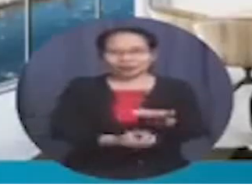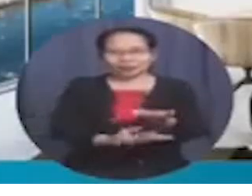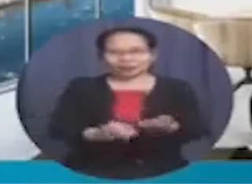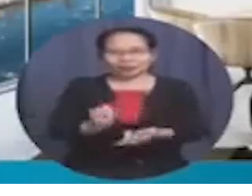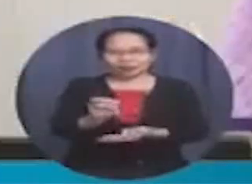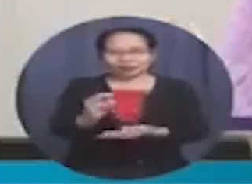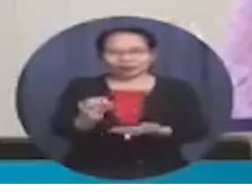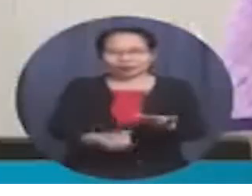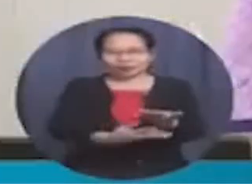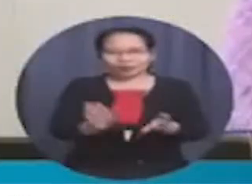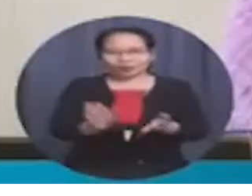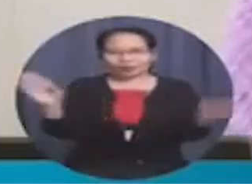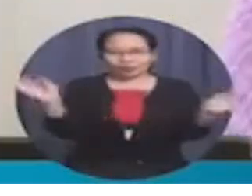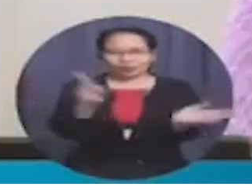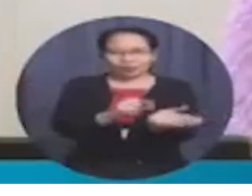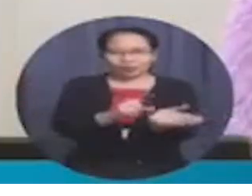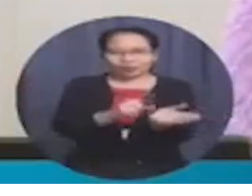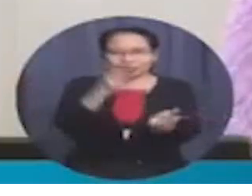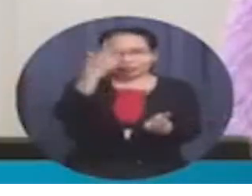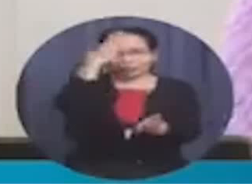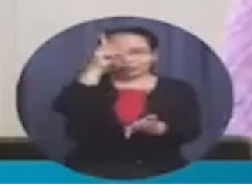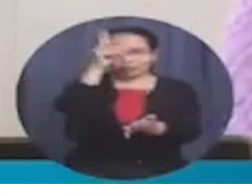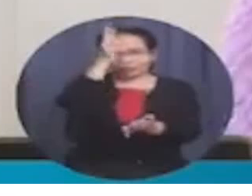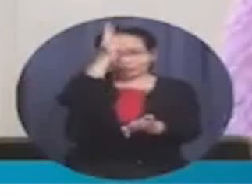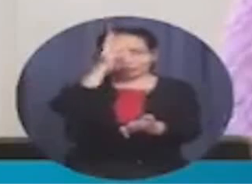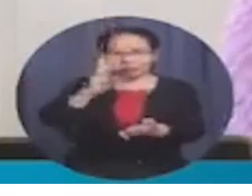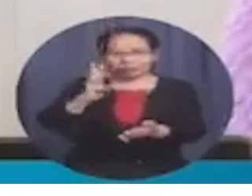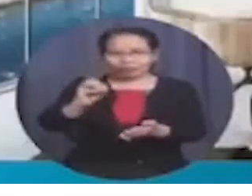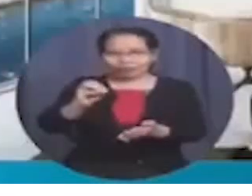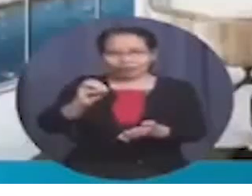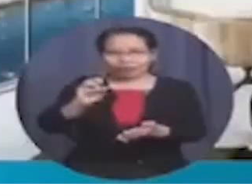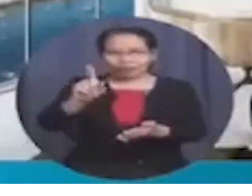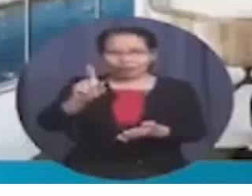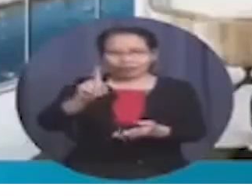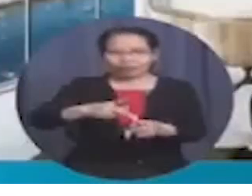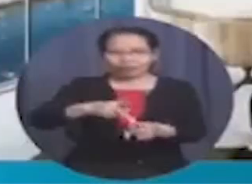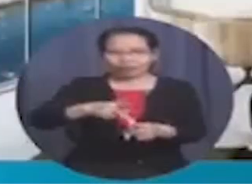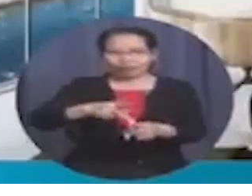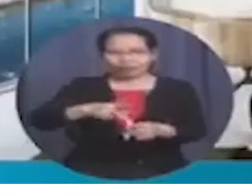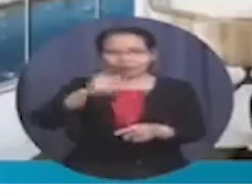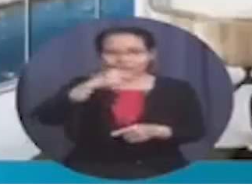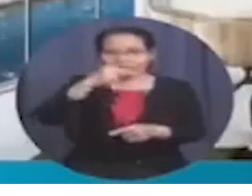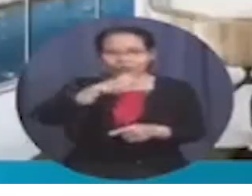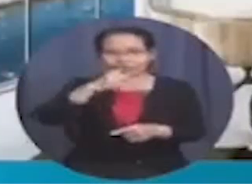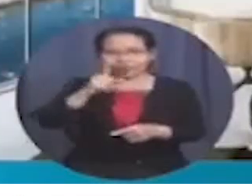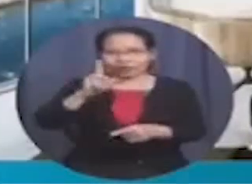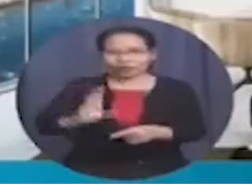kung bakit? Bakit po? Ang manok, 60 pesos lang isang kilo. Sa